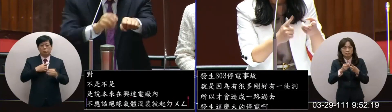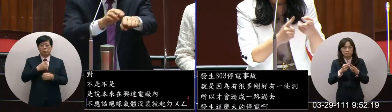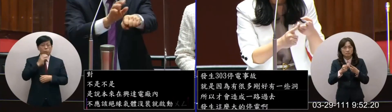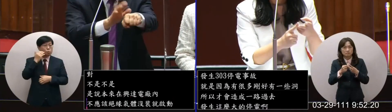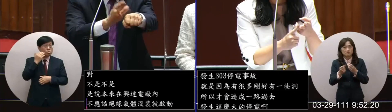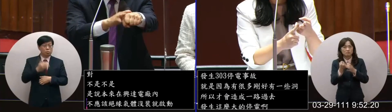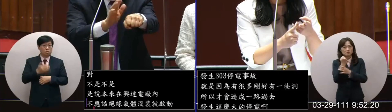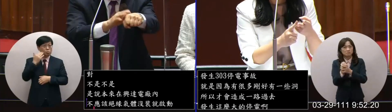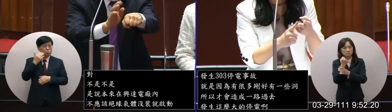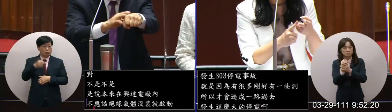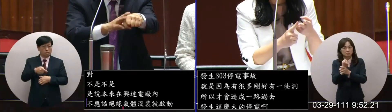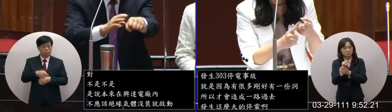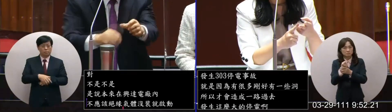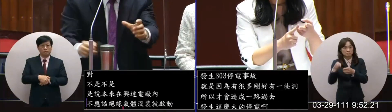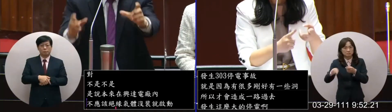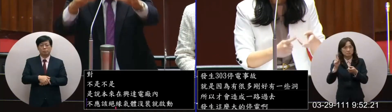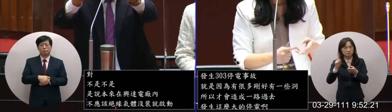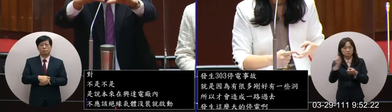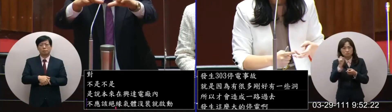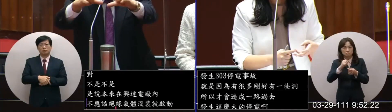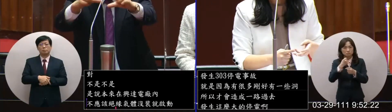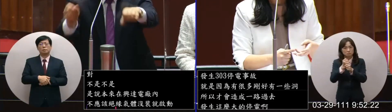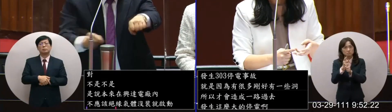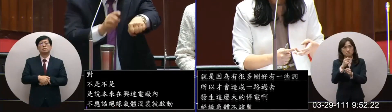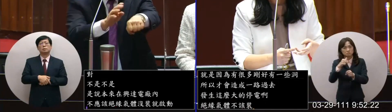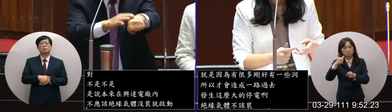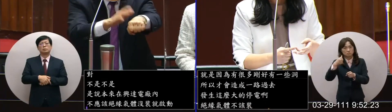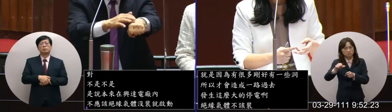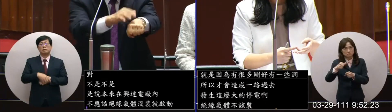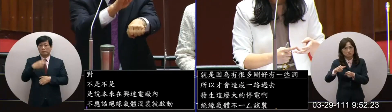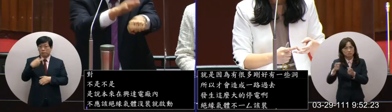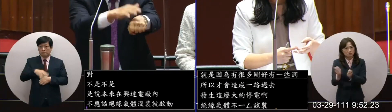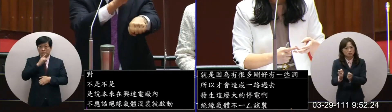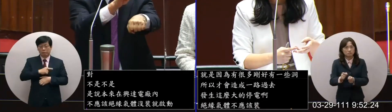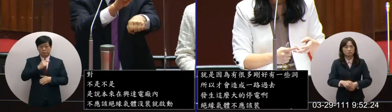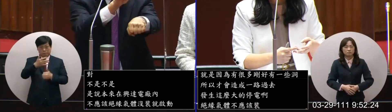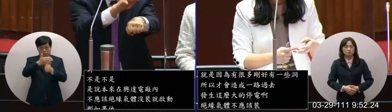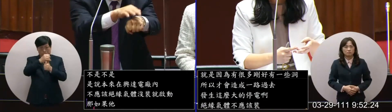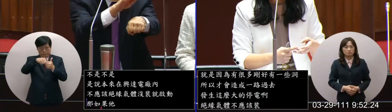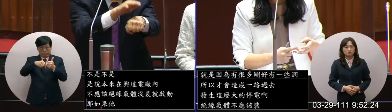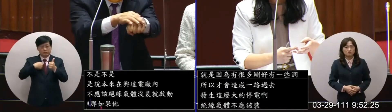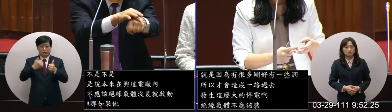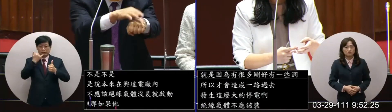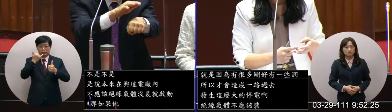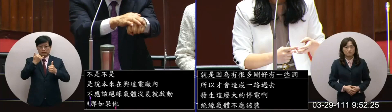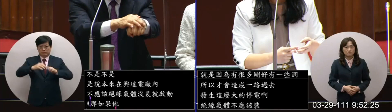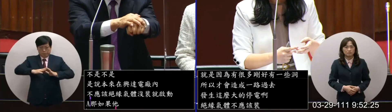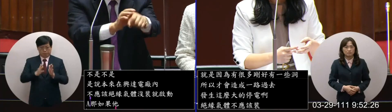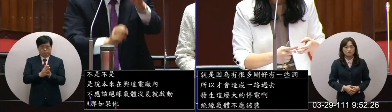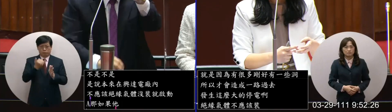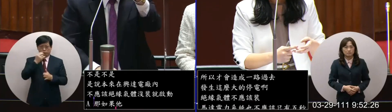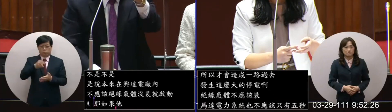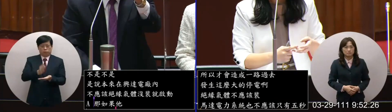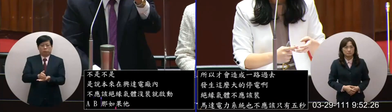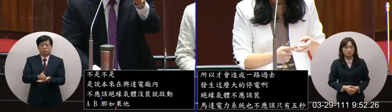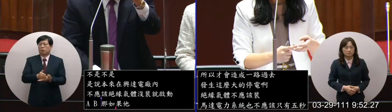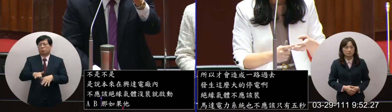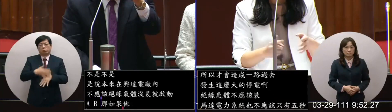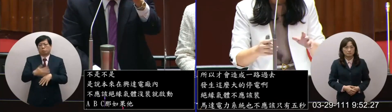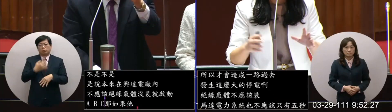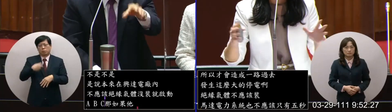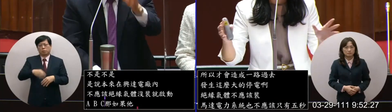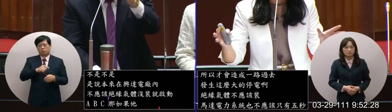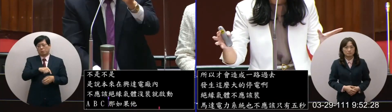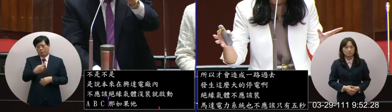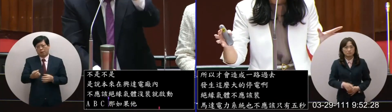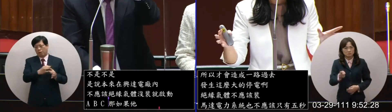电力系统也不应该是只有五秒， 也即上级就能够当时就制止，不会出新达电